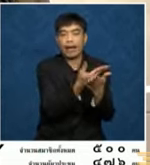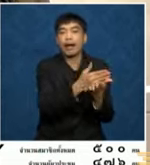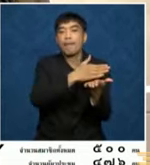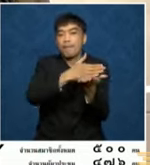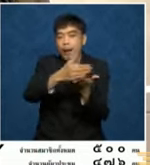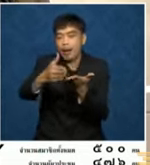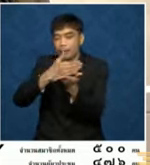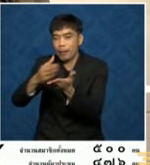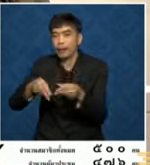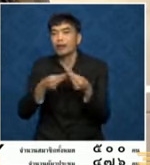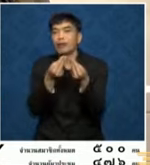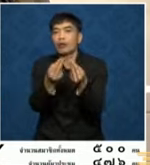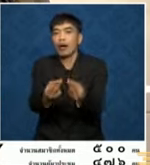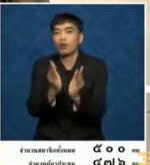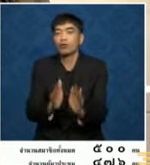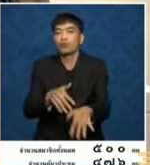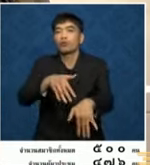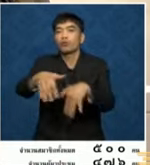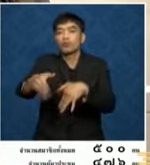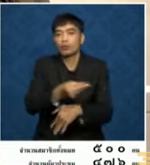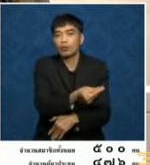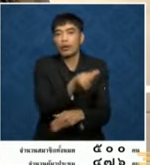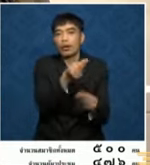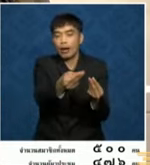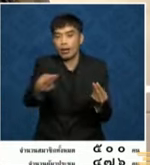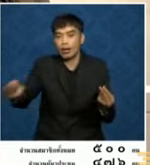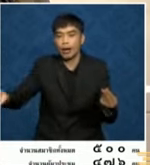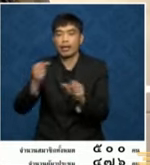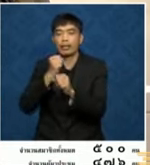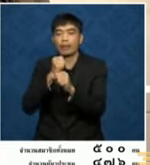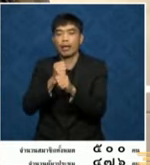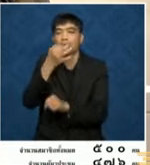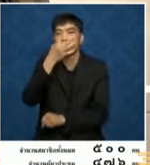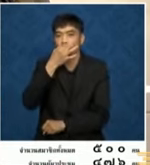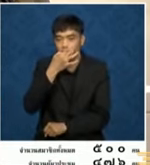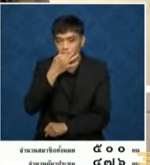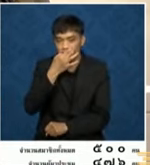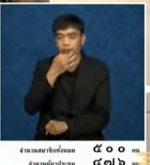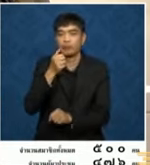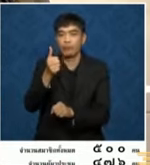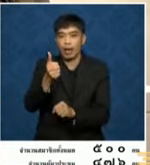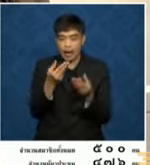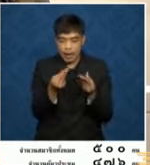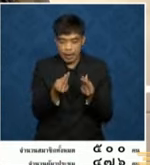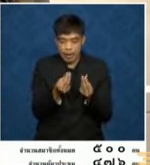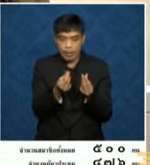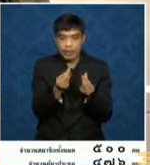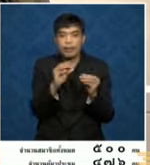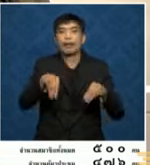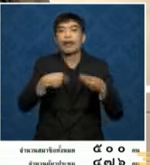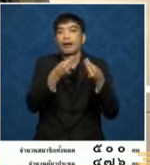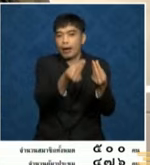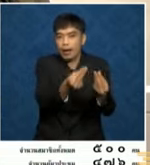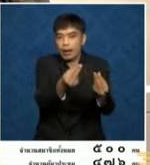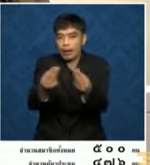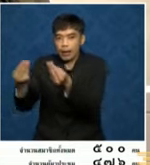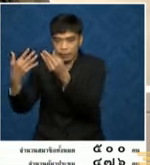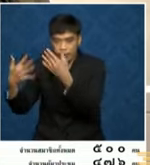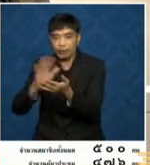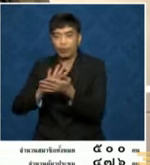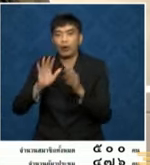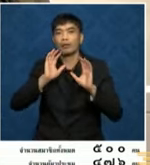ร่เนี่ยให้กับราษฎรไปทำกินนะครับนอกจากมอบที่ดินให้แล้วทางราช